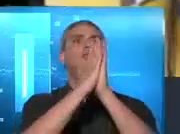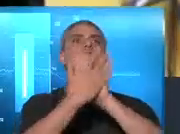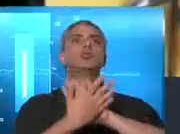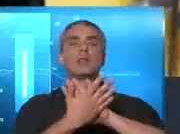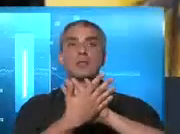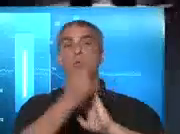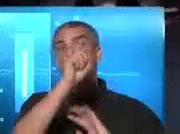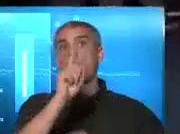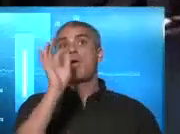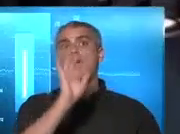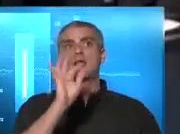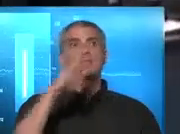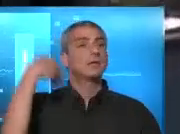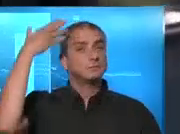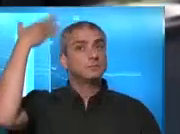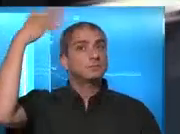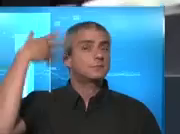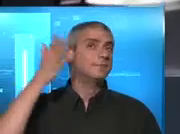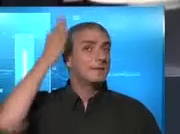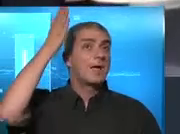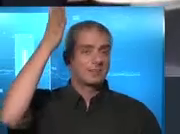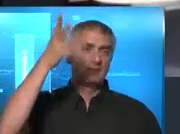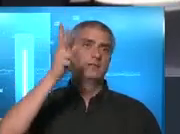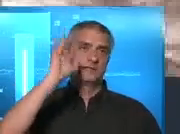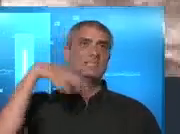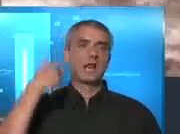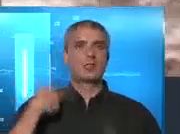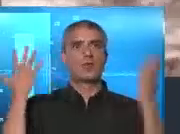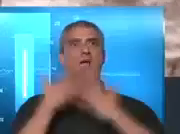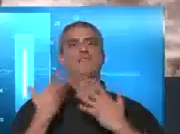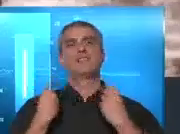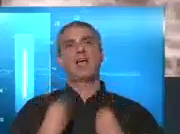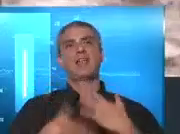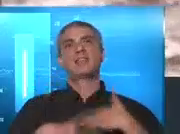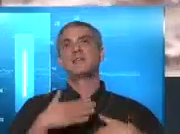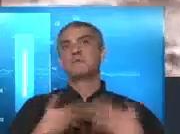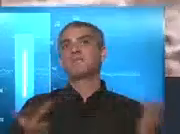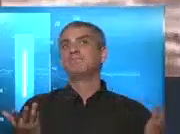אז אולי בכל זאת, מתישהו בעתיד הרחוק, תהיה לנו הפתעה נעימה.